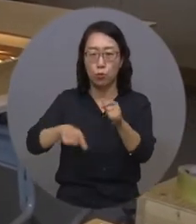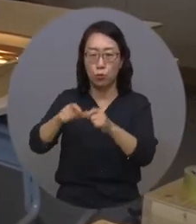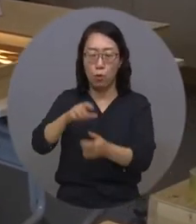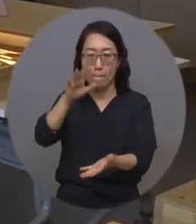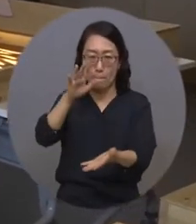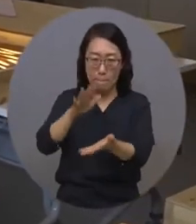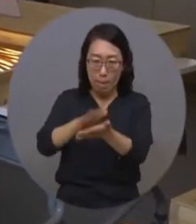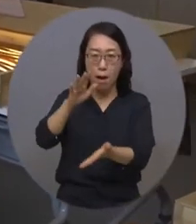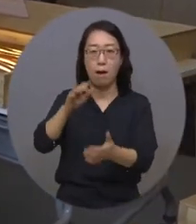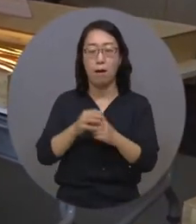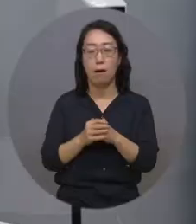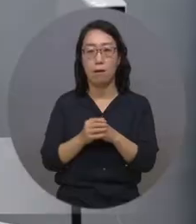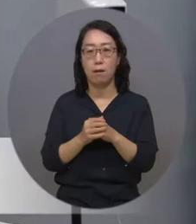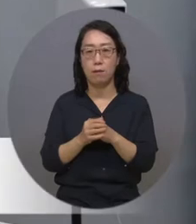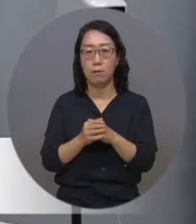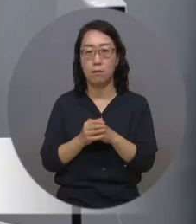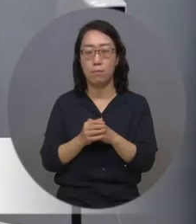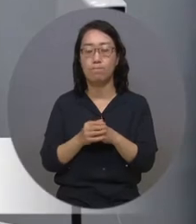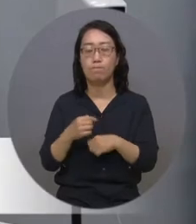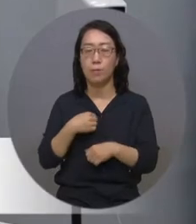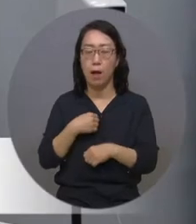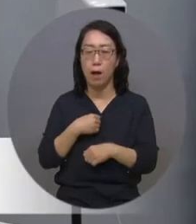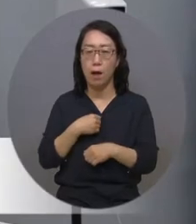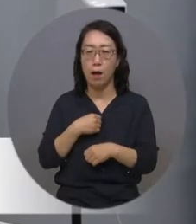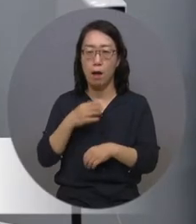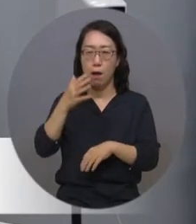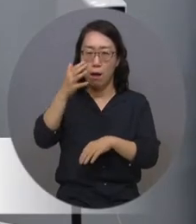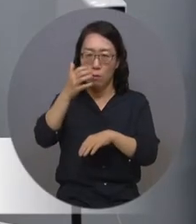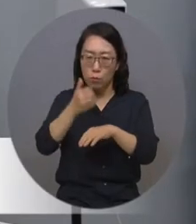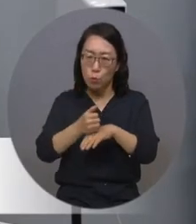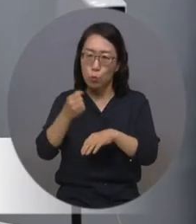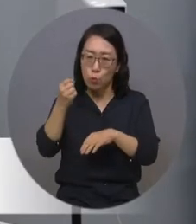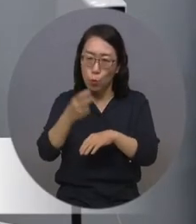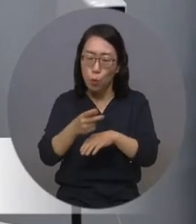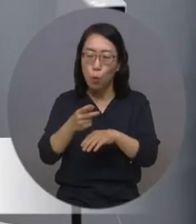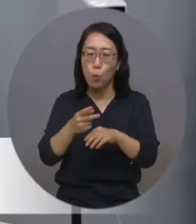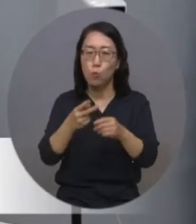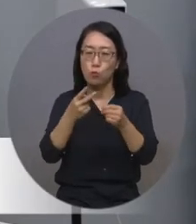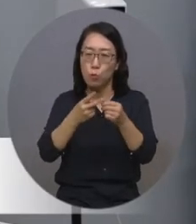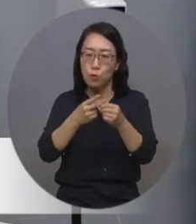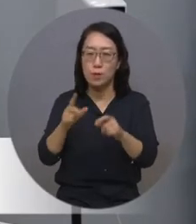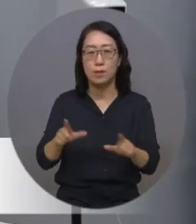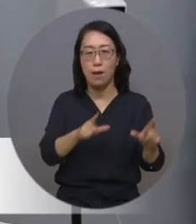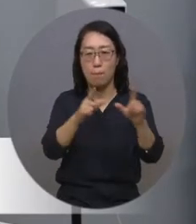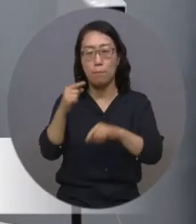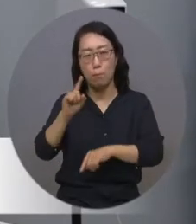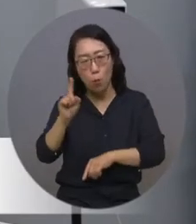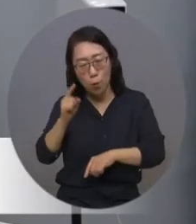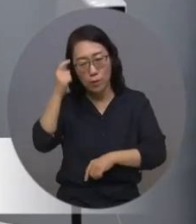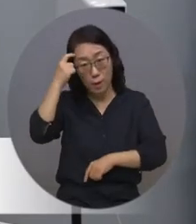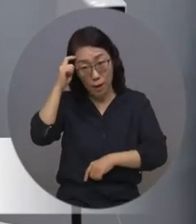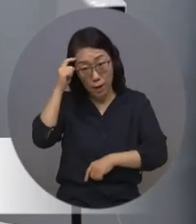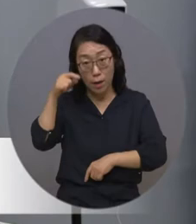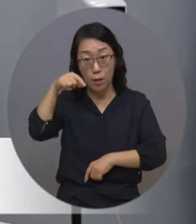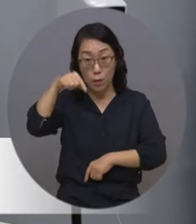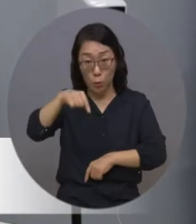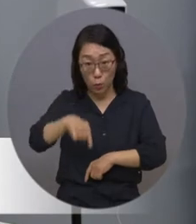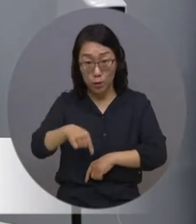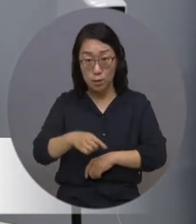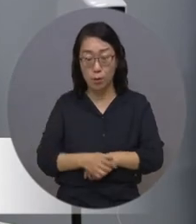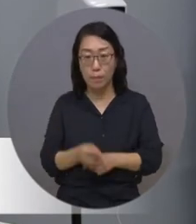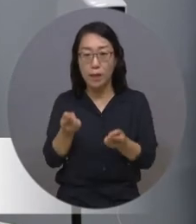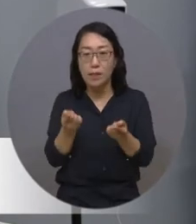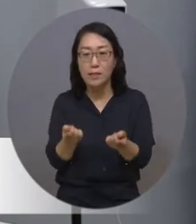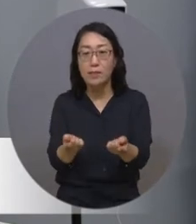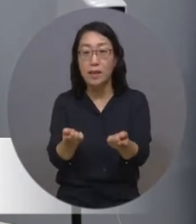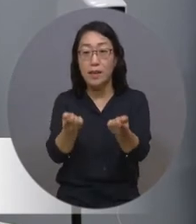뜨겁습니다. 제2의 인생을 어떻게 살 것인가를 고민하던 중에 의정부시 평생학습원에서 지게차 운전